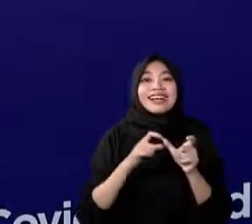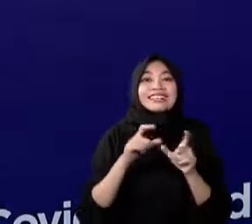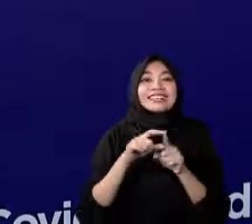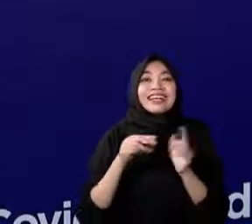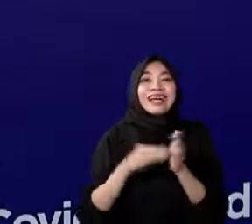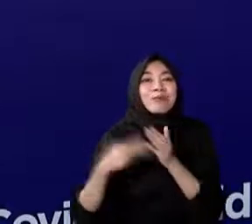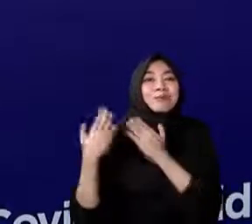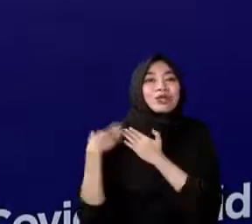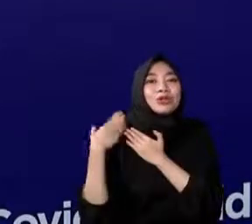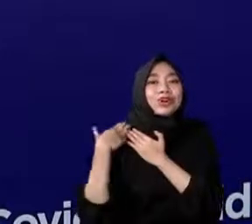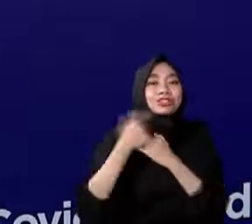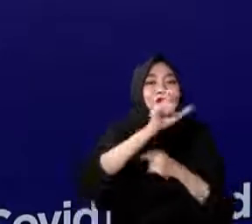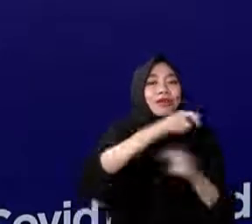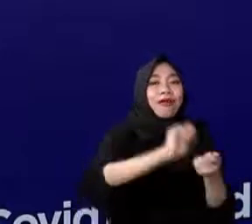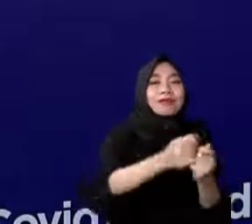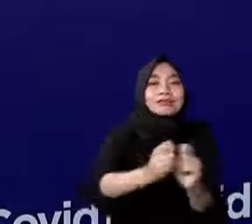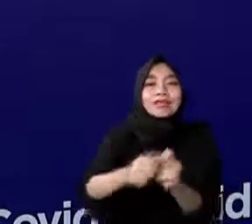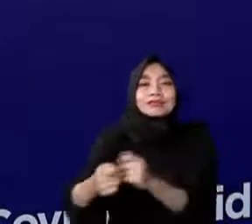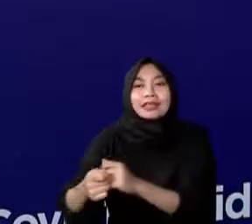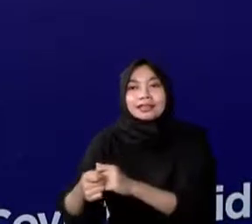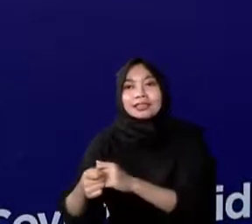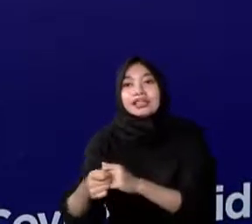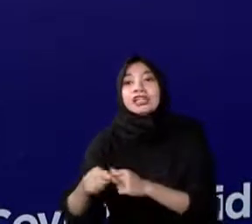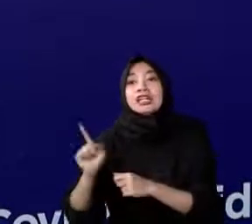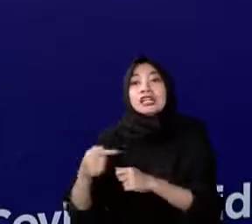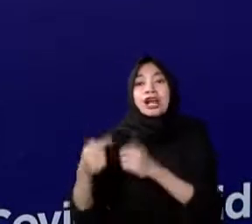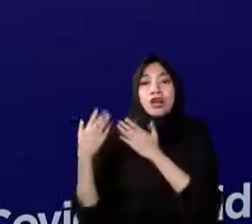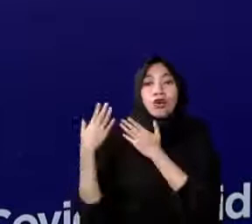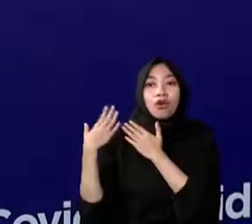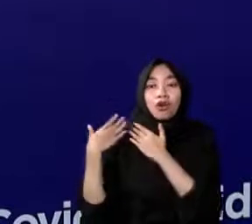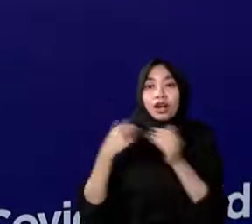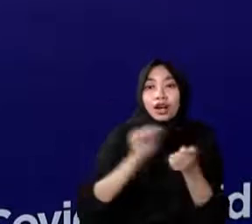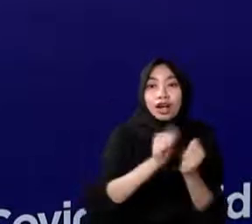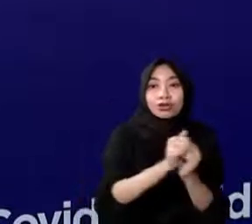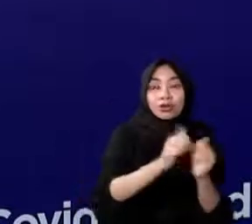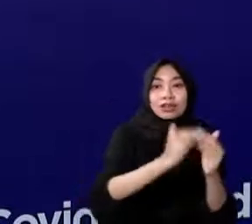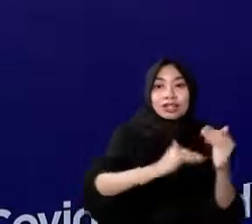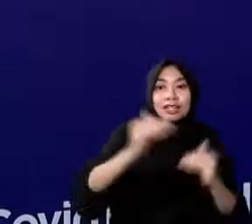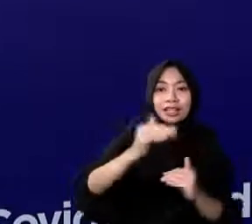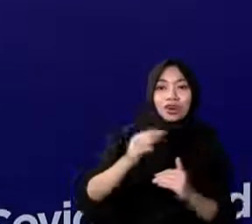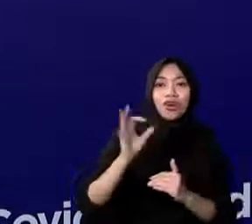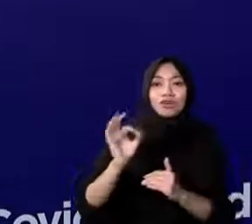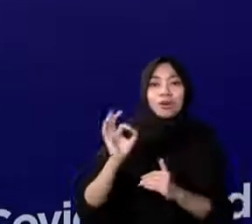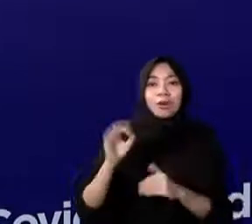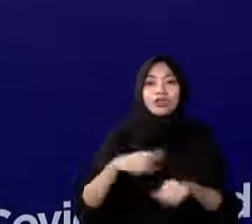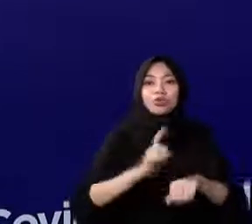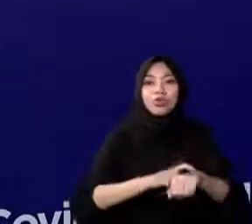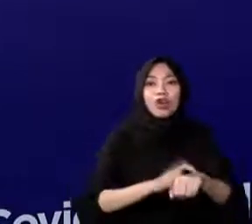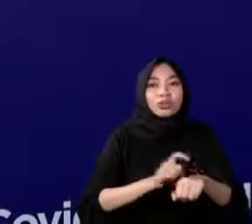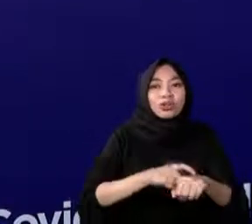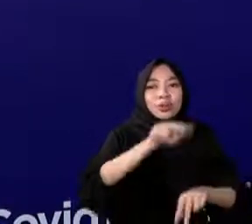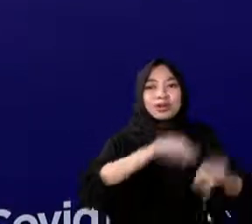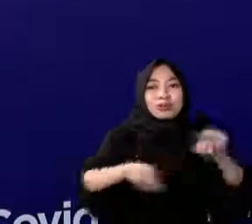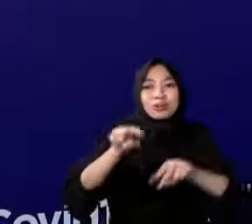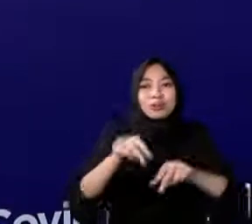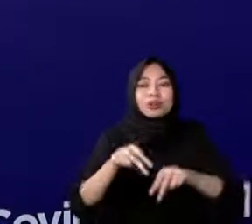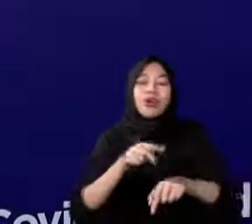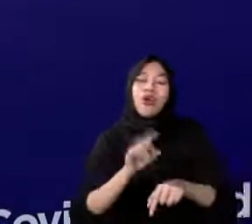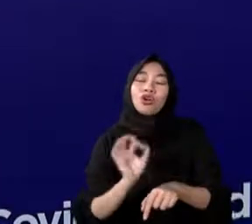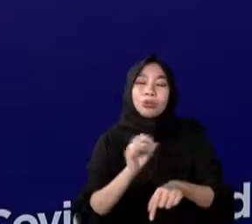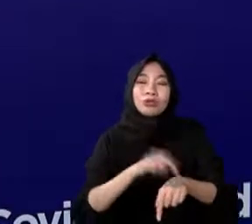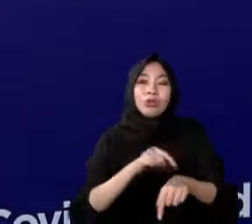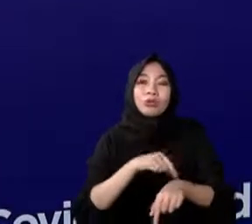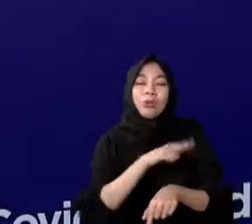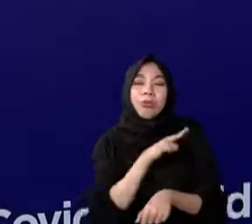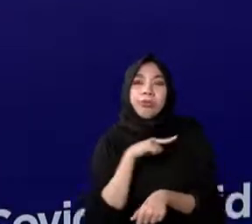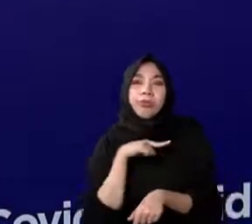untuk melakukan pemeriksaan di lapangan. Semakin tinggi jumlah kasusnya maka biasanya butuh waktu lagi nih untuk melakukan pemeriksaan. Kemudian